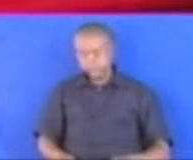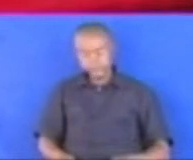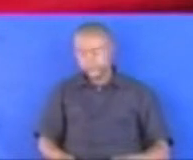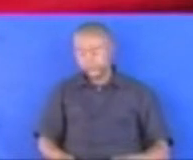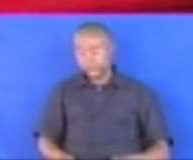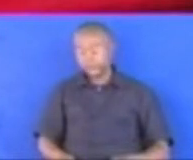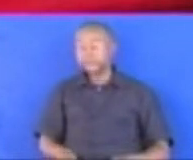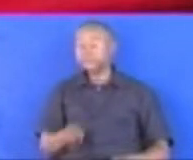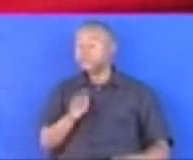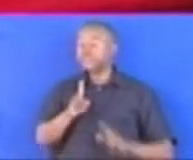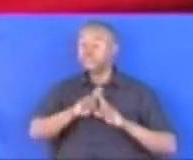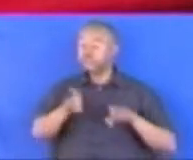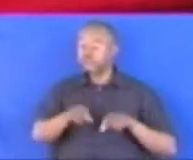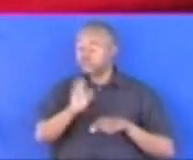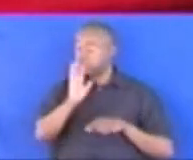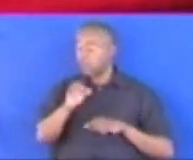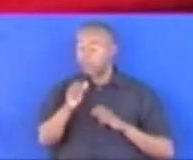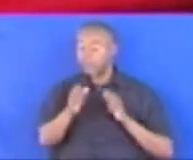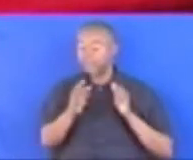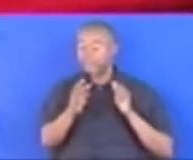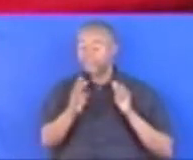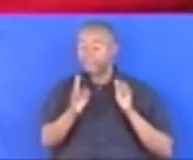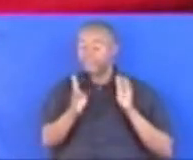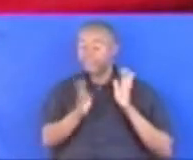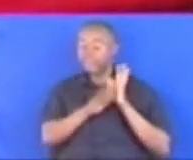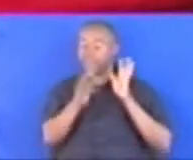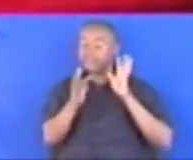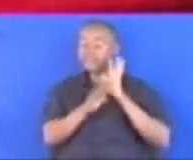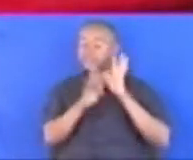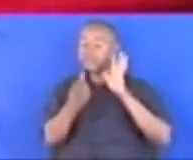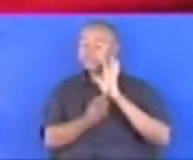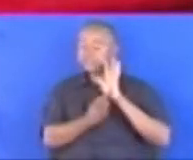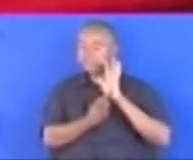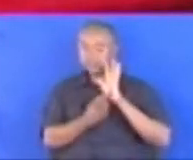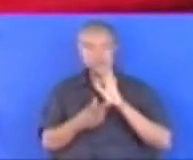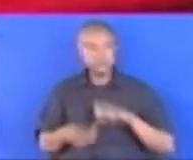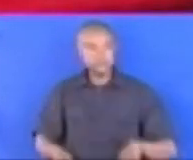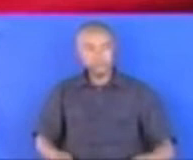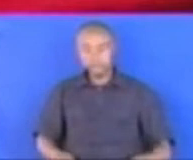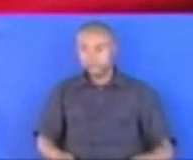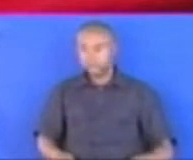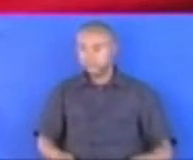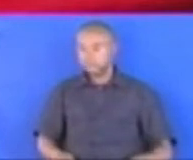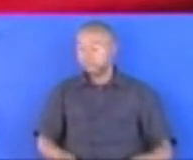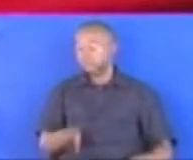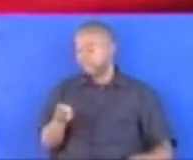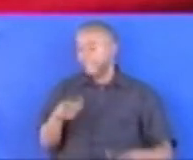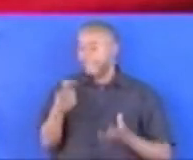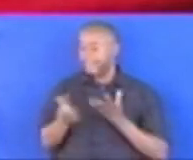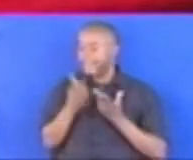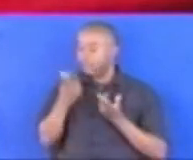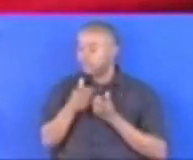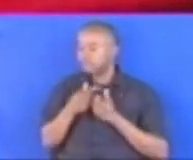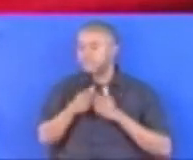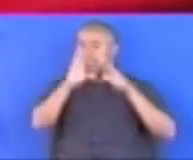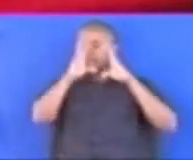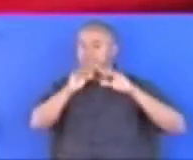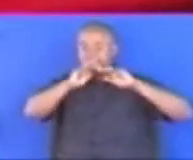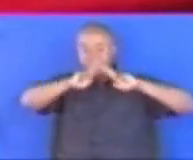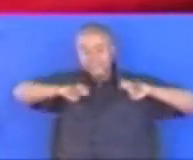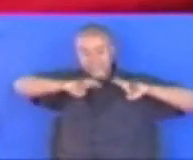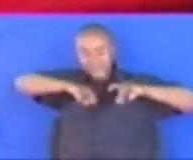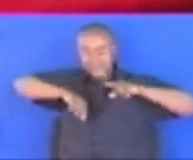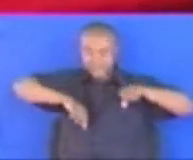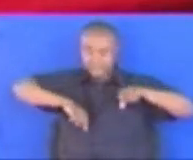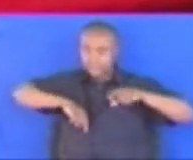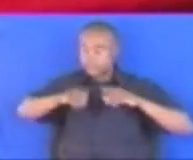ukilinganishwa na ilivyokuwa mwaka 1986. Si hivyo tu, takwimu za ripoti ya